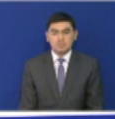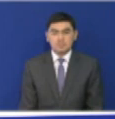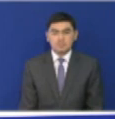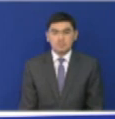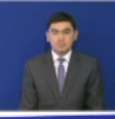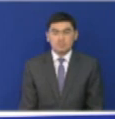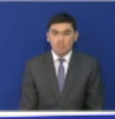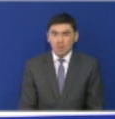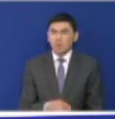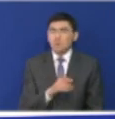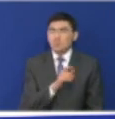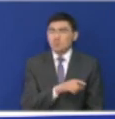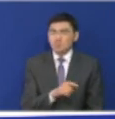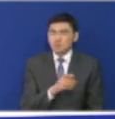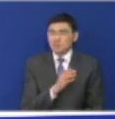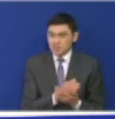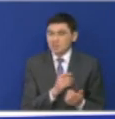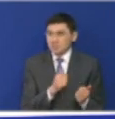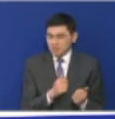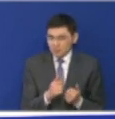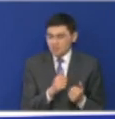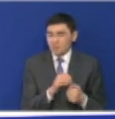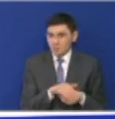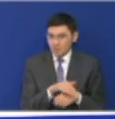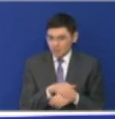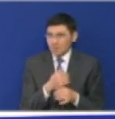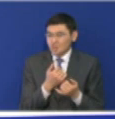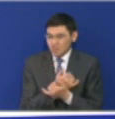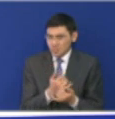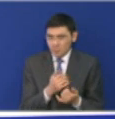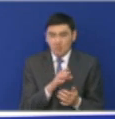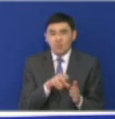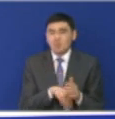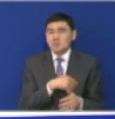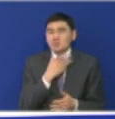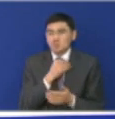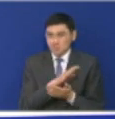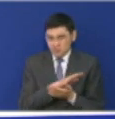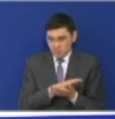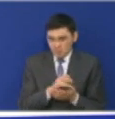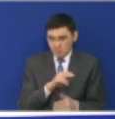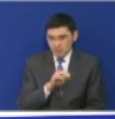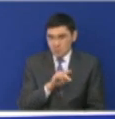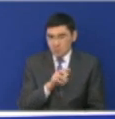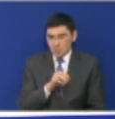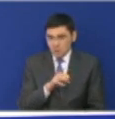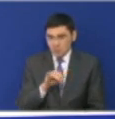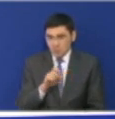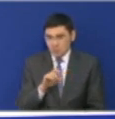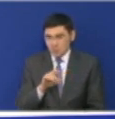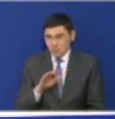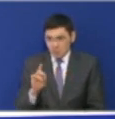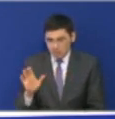Мир не без добрых людей. Сегодня это доказал наш земляк, казахский борец греко-римского стиля, заслуженный мастер спорта Даулет Турлыханов. Им